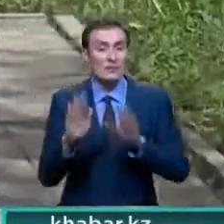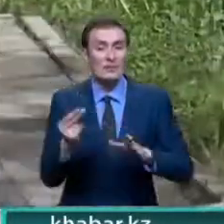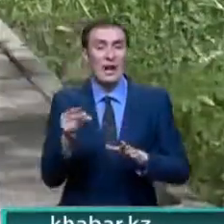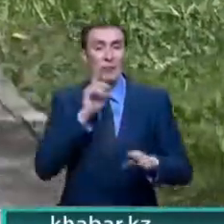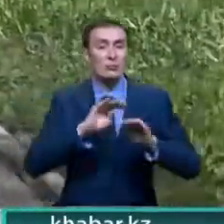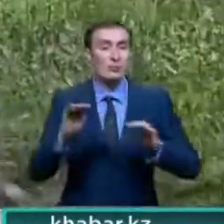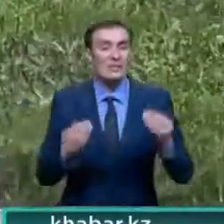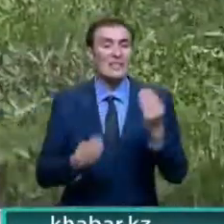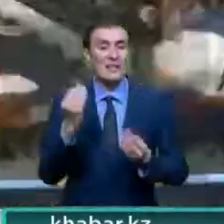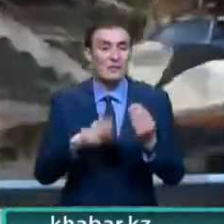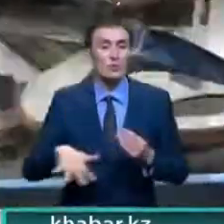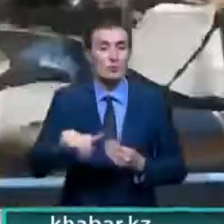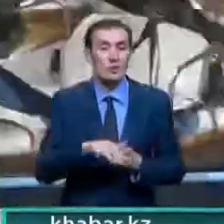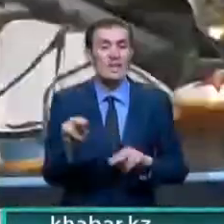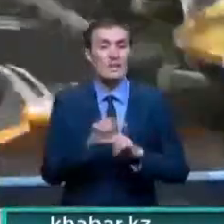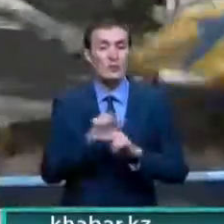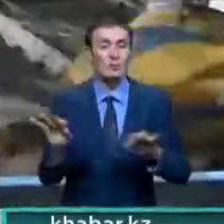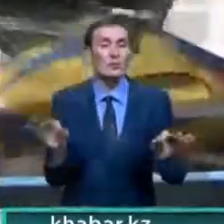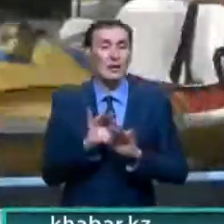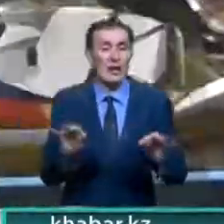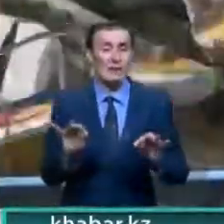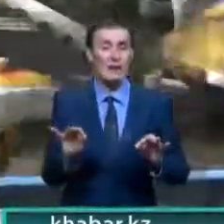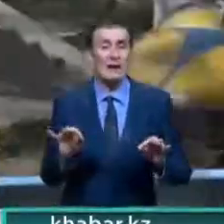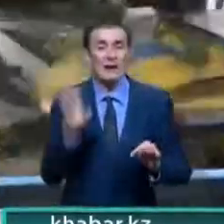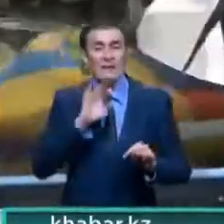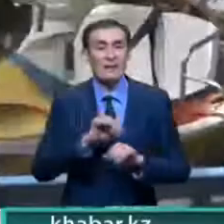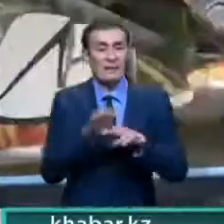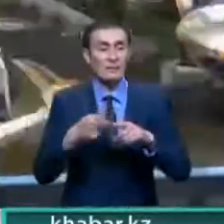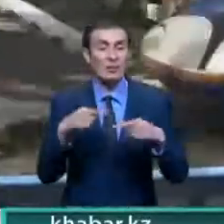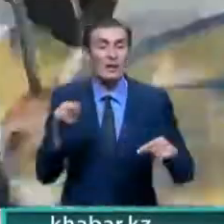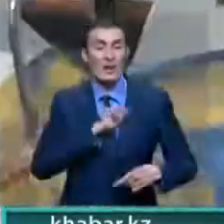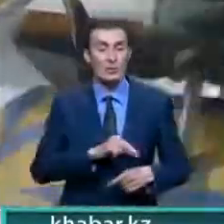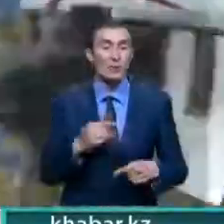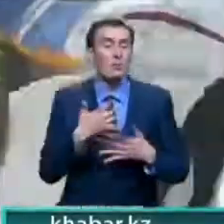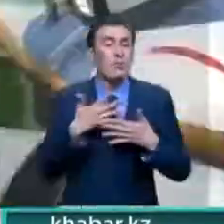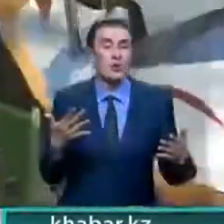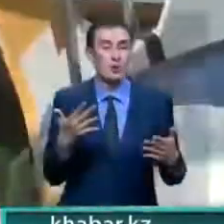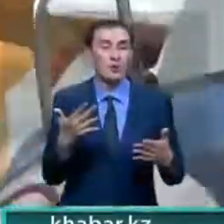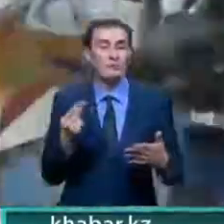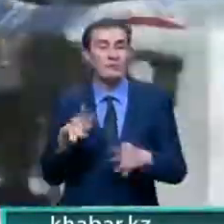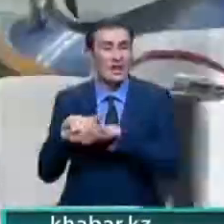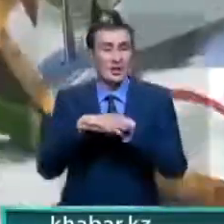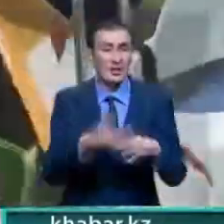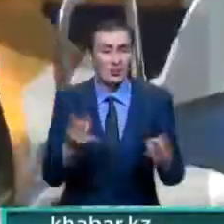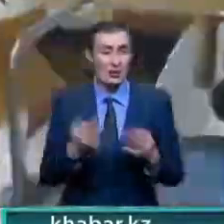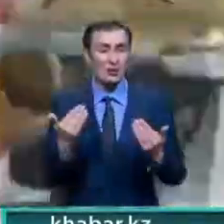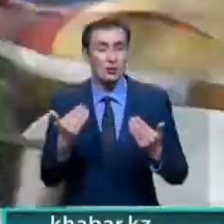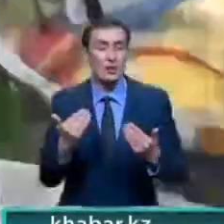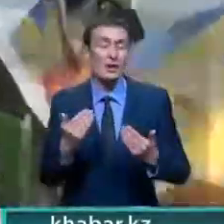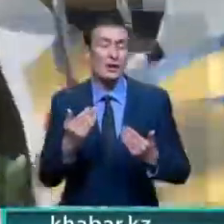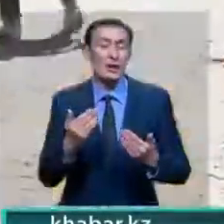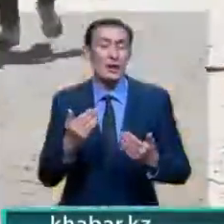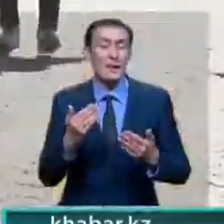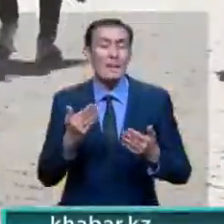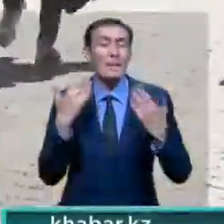на обустройство игровых зон и ремонт музыкального фонтана. Остальные виды работ требуют куда больших вложений. К слову, текущее содержание